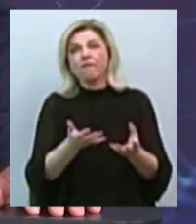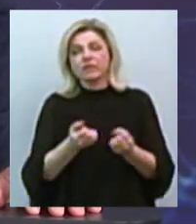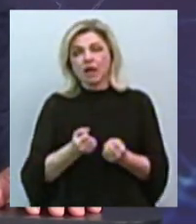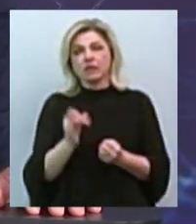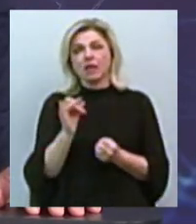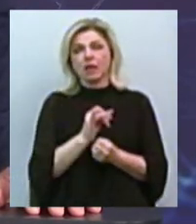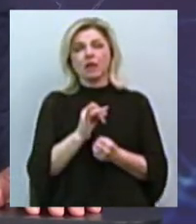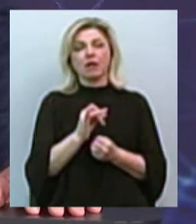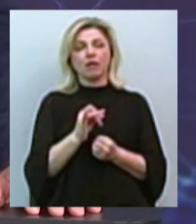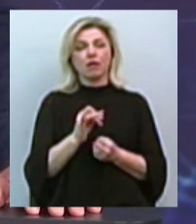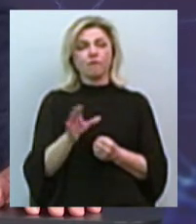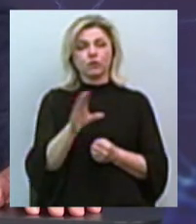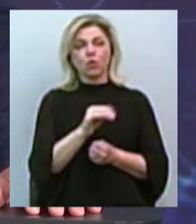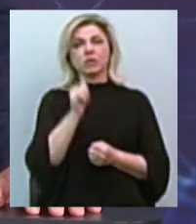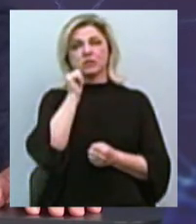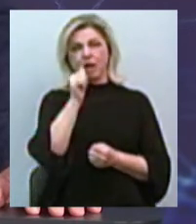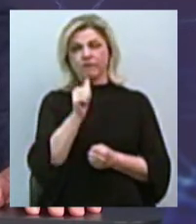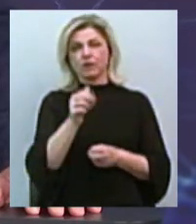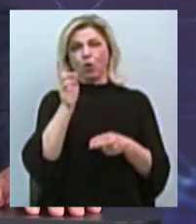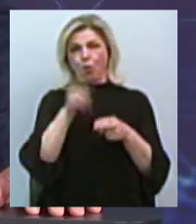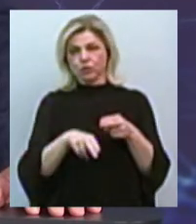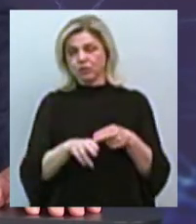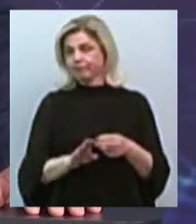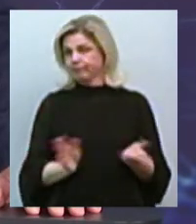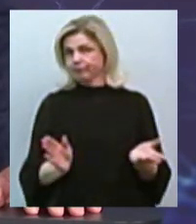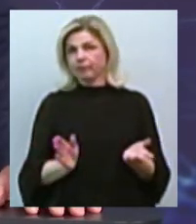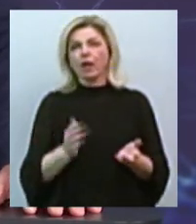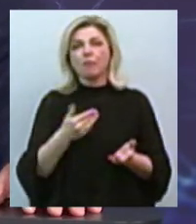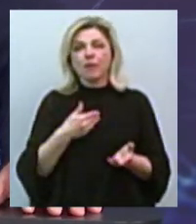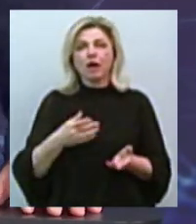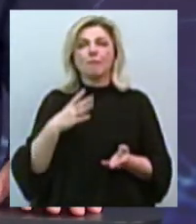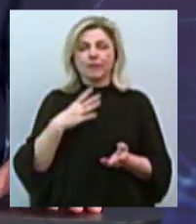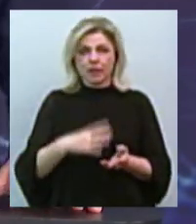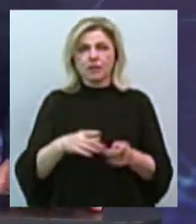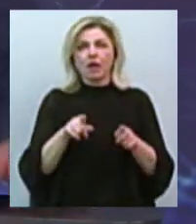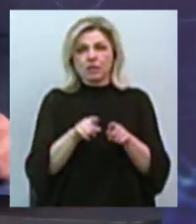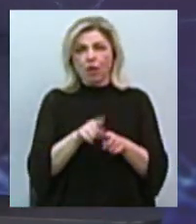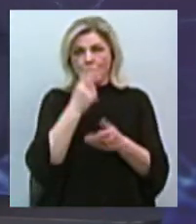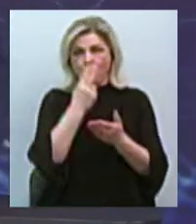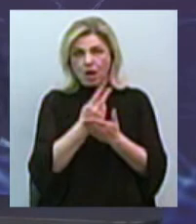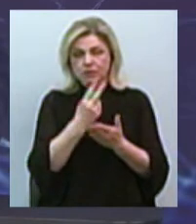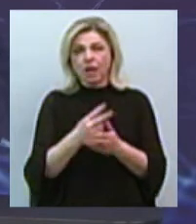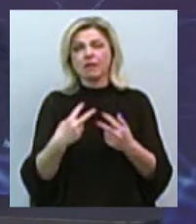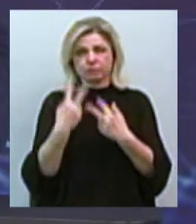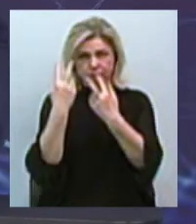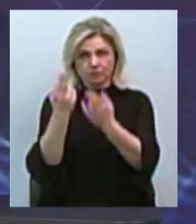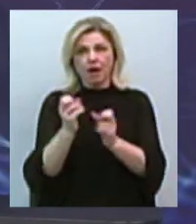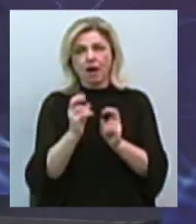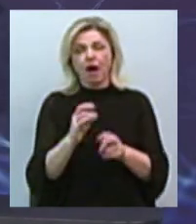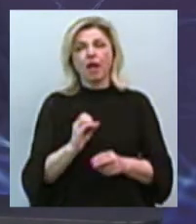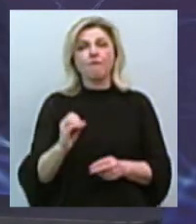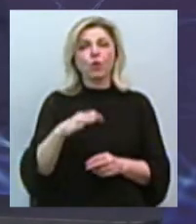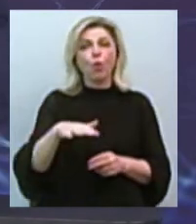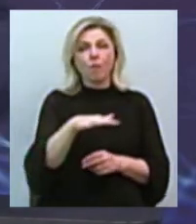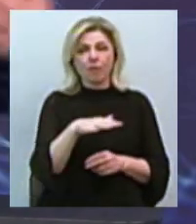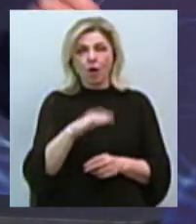моими палочки, все, завтрашнего дня оно закончилось. Должны мы прийти к таким показателям, в том числе и в Европе. И когда